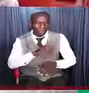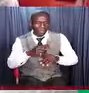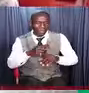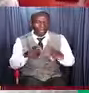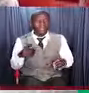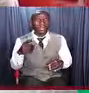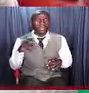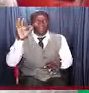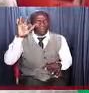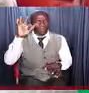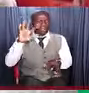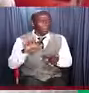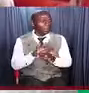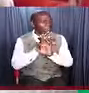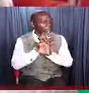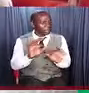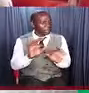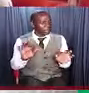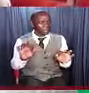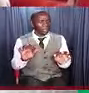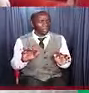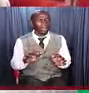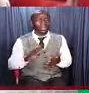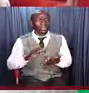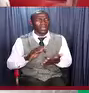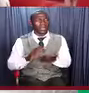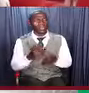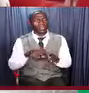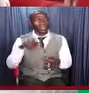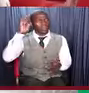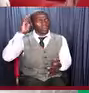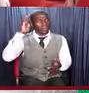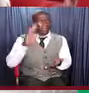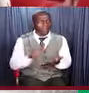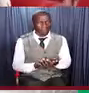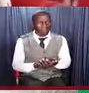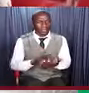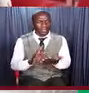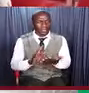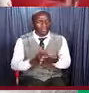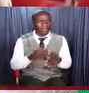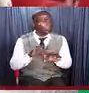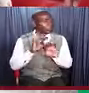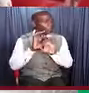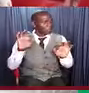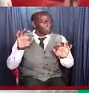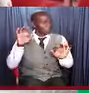Roho ya uaminifu imbike ndani ya kila mmoja Bwana. Uliumpa Yusufu kukaa.